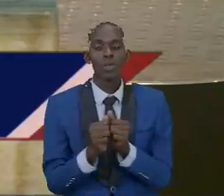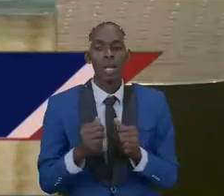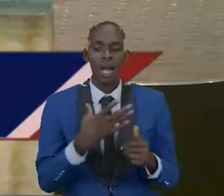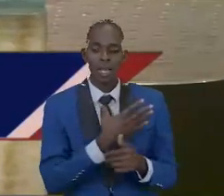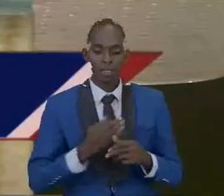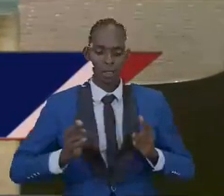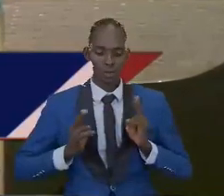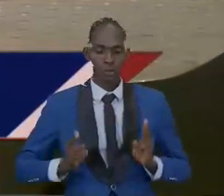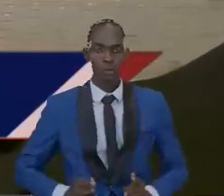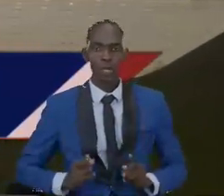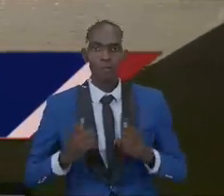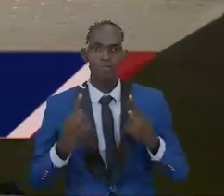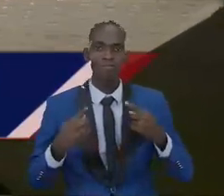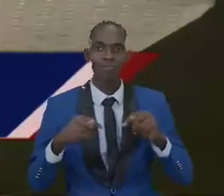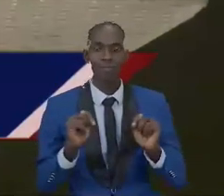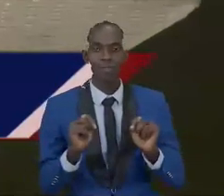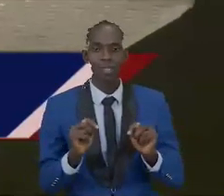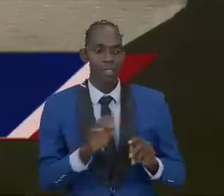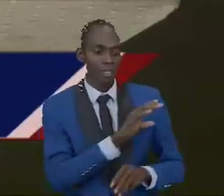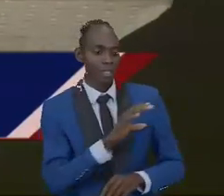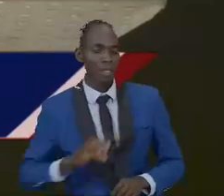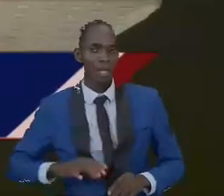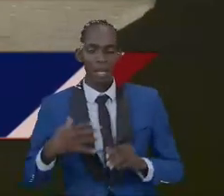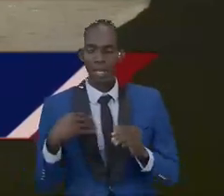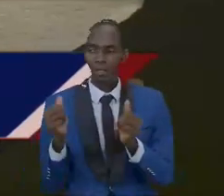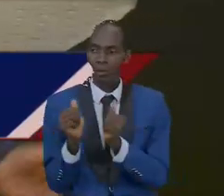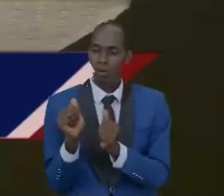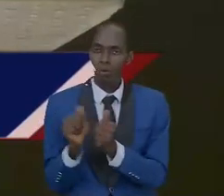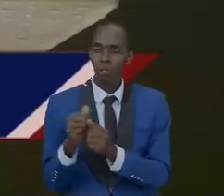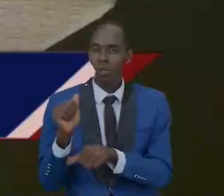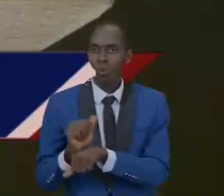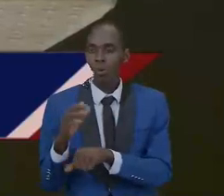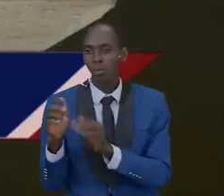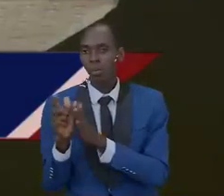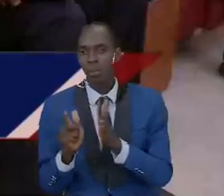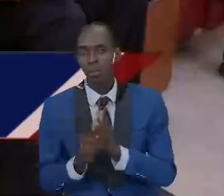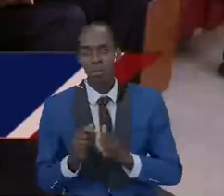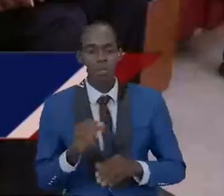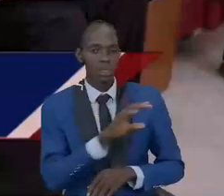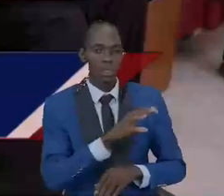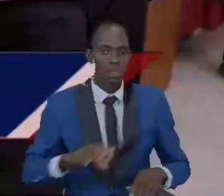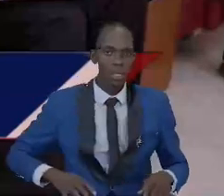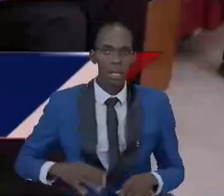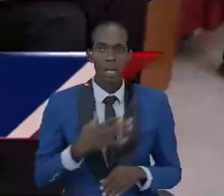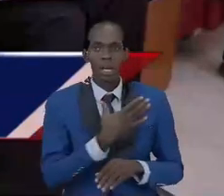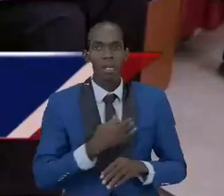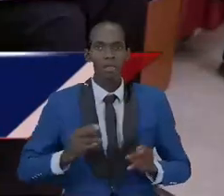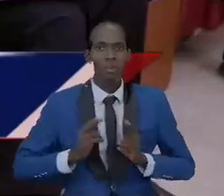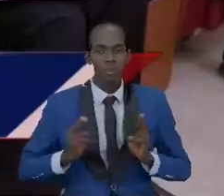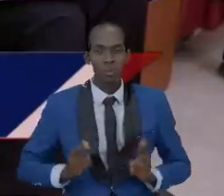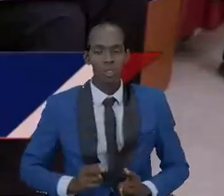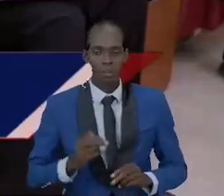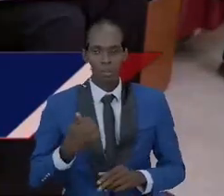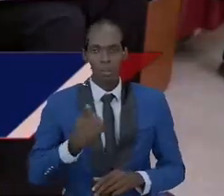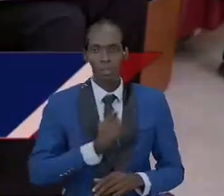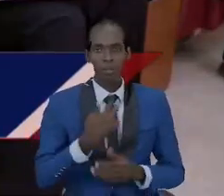humains ce n'est pas Chris plus les oeuvres de la loi ce n'est pas crise plus les efforts humains ce n'est pas crise plus